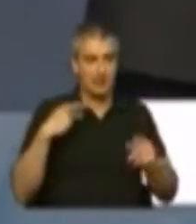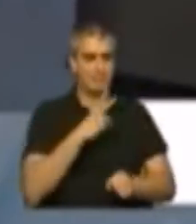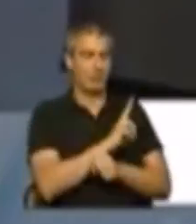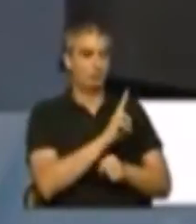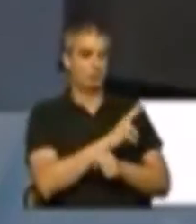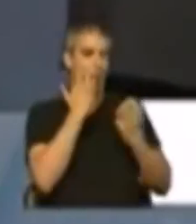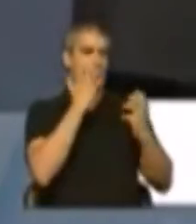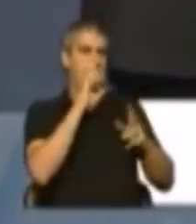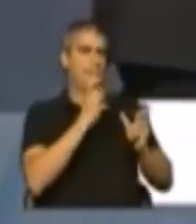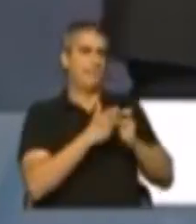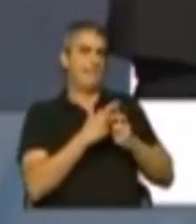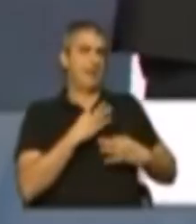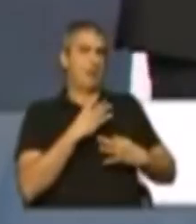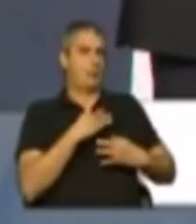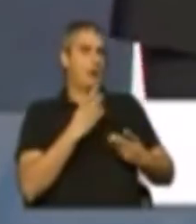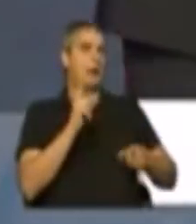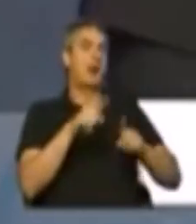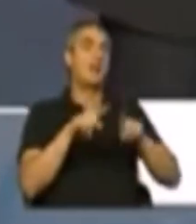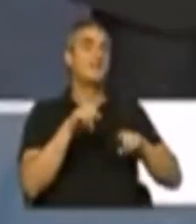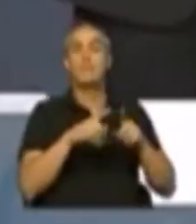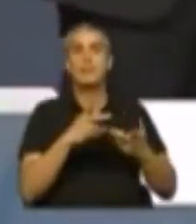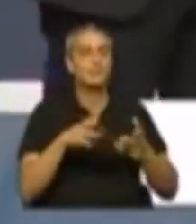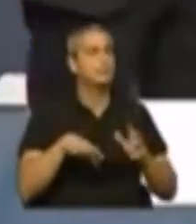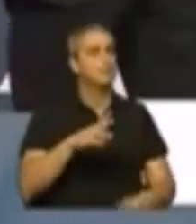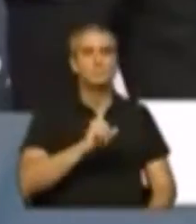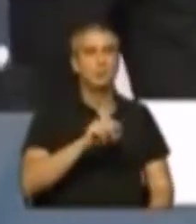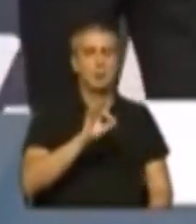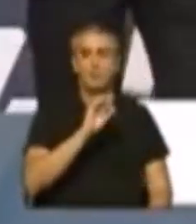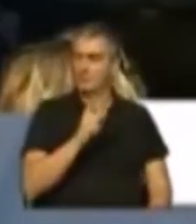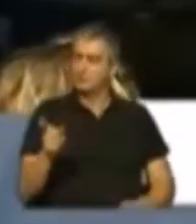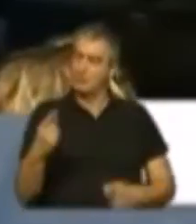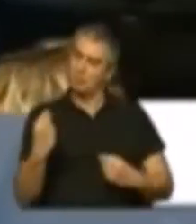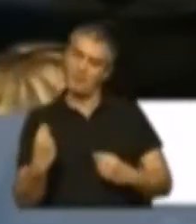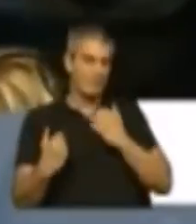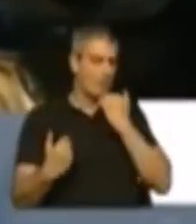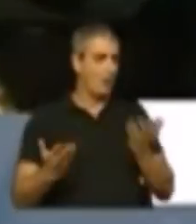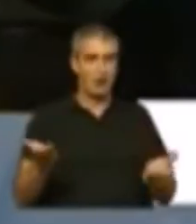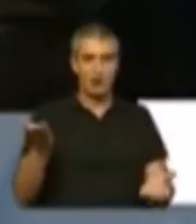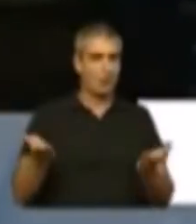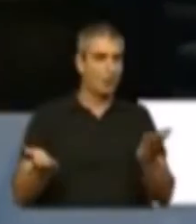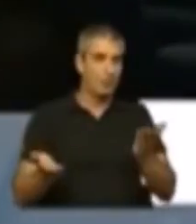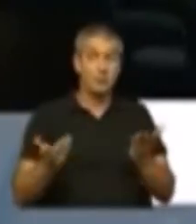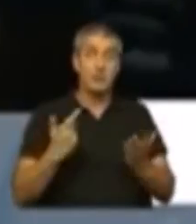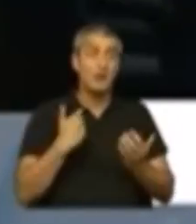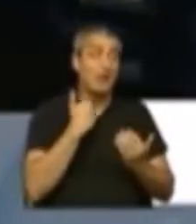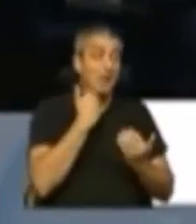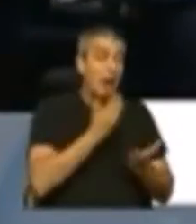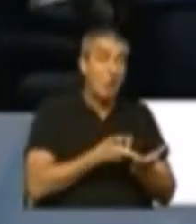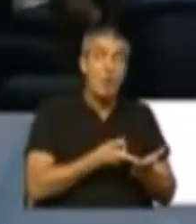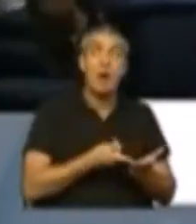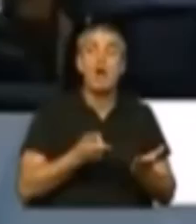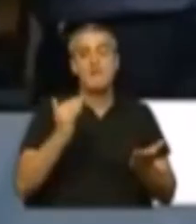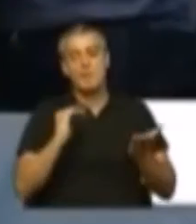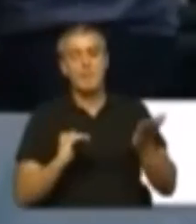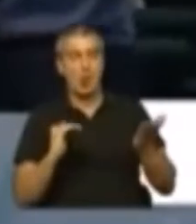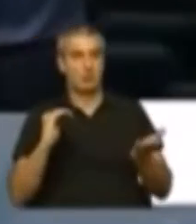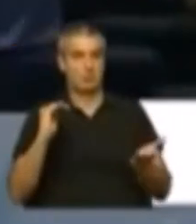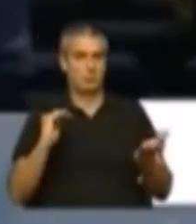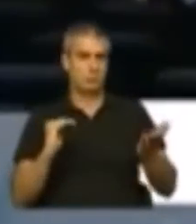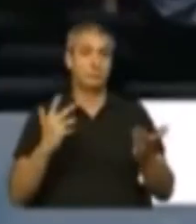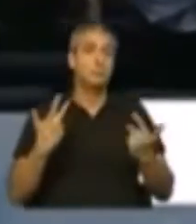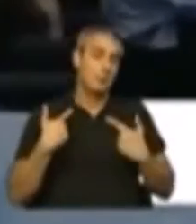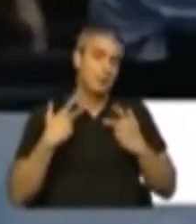על המפלגה שלך, ולפעמים הבחירה היא לא בין דבר טוב ודבר רע, אלא בין דבר גרוע ופחות גרוע. אני מאמינה שאני